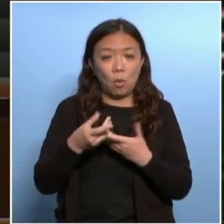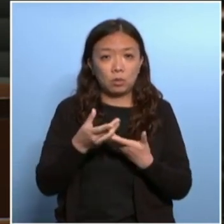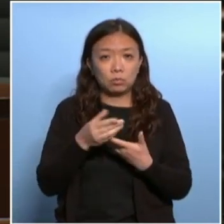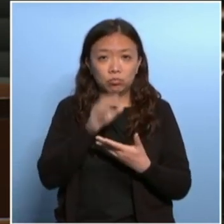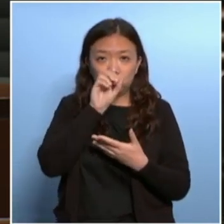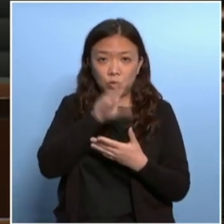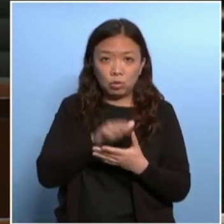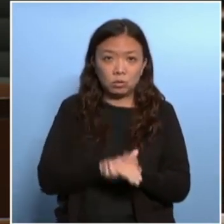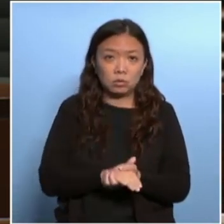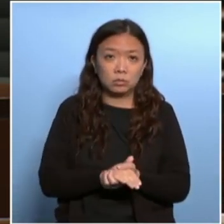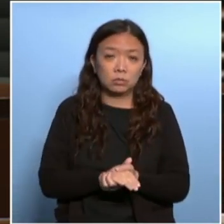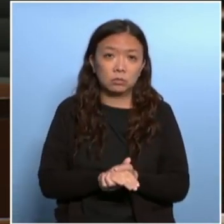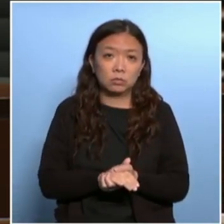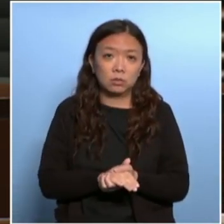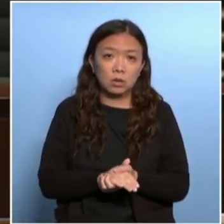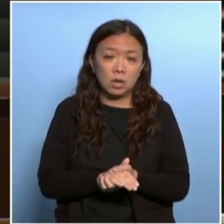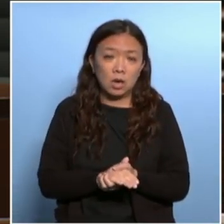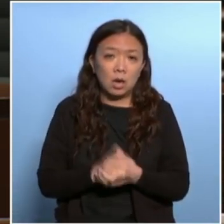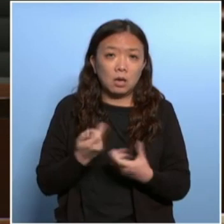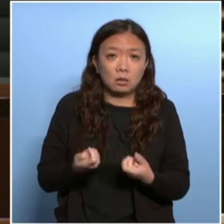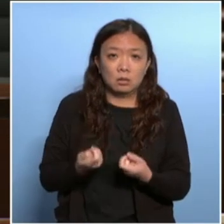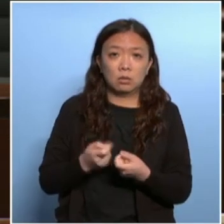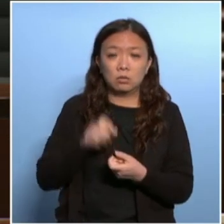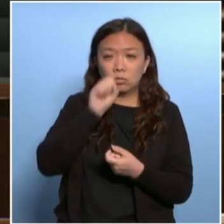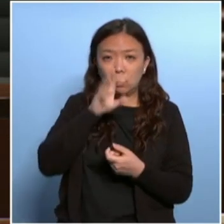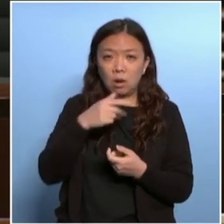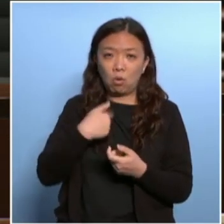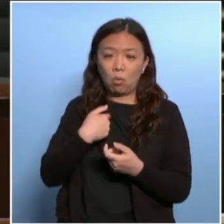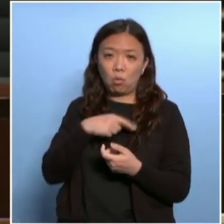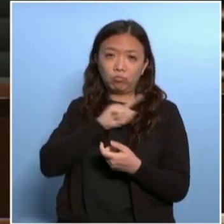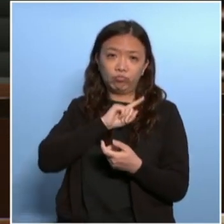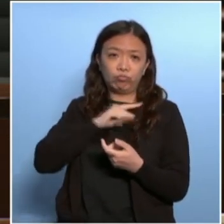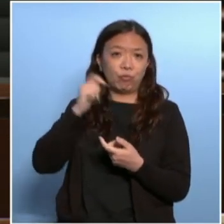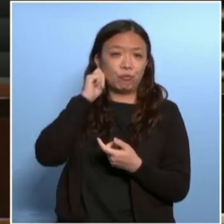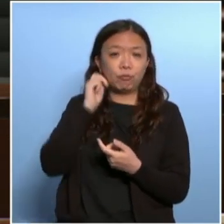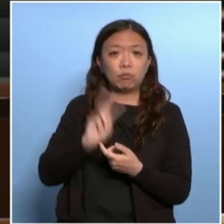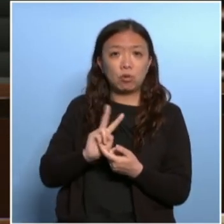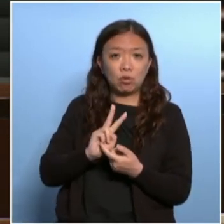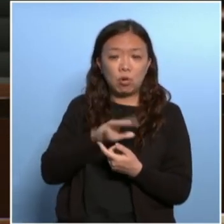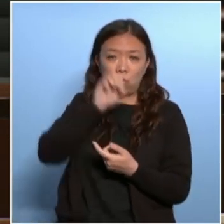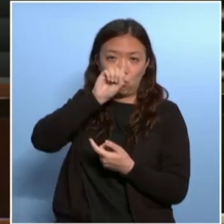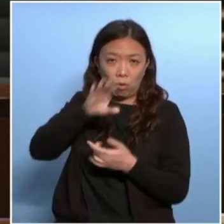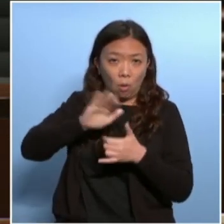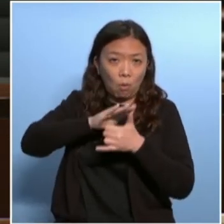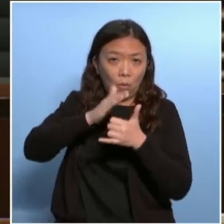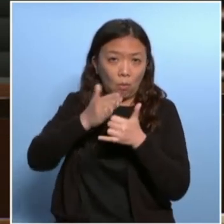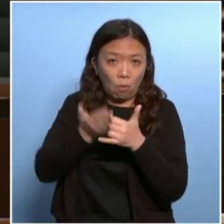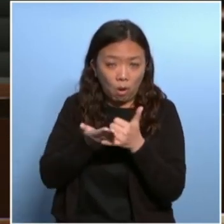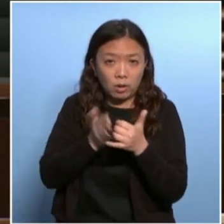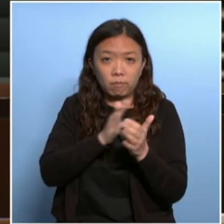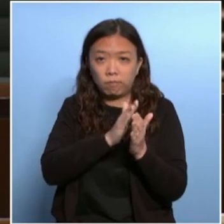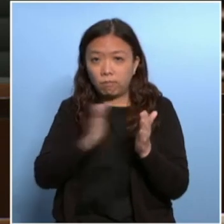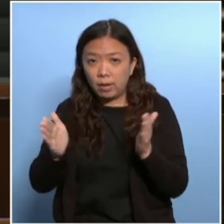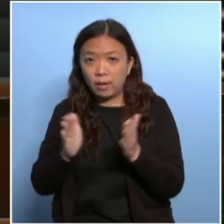係作為一個婦女，她都會說出說啊，其實懷孕婦女在實際